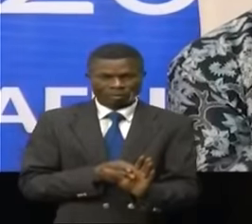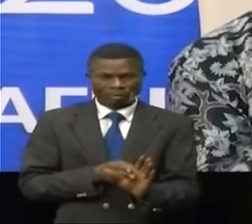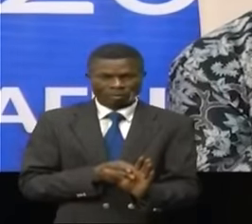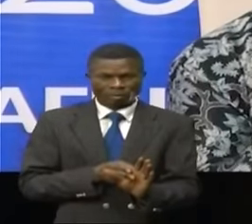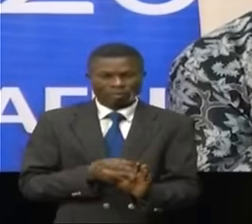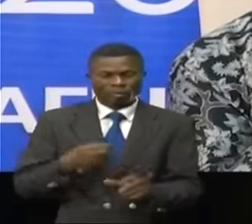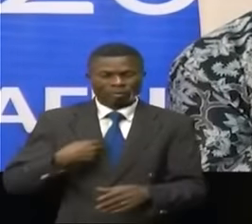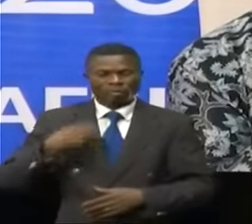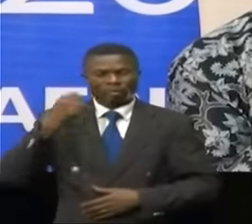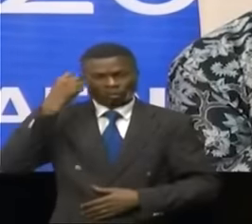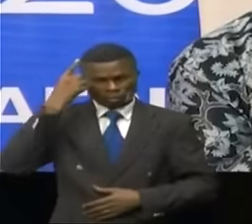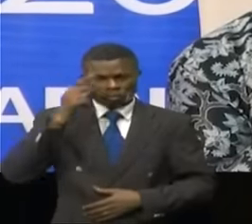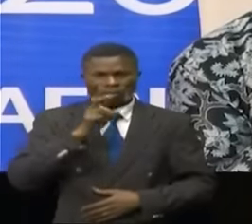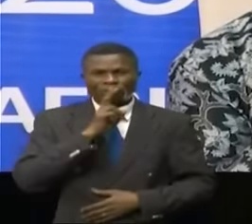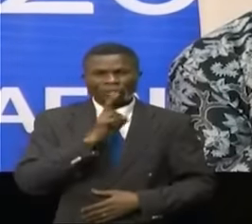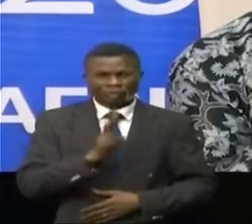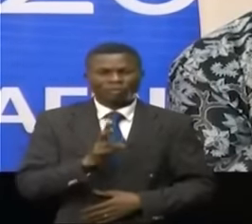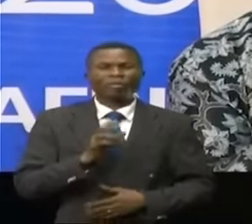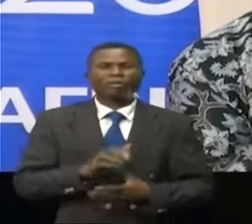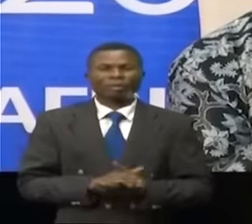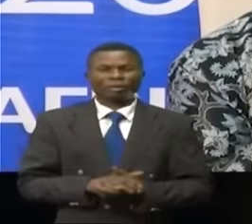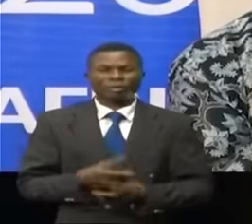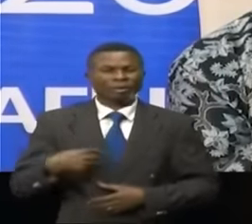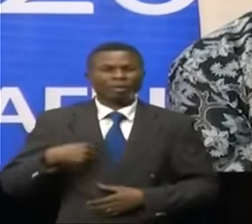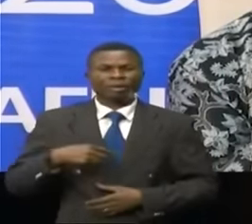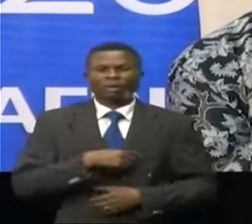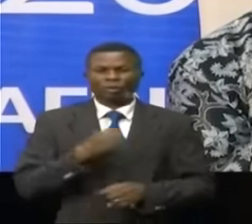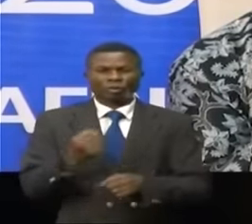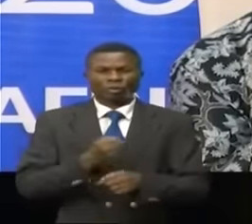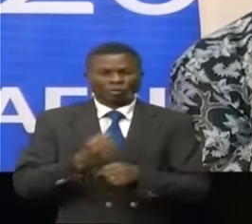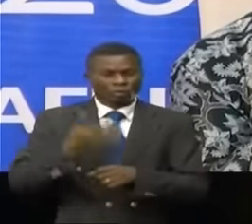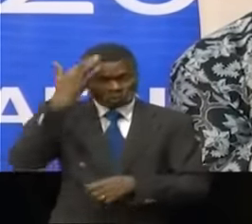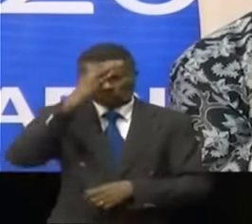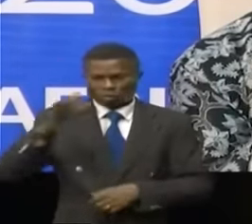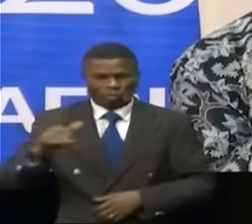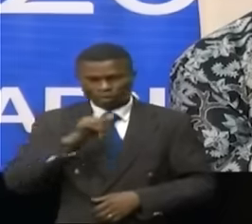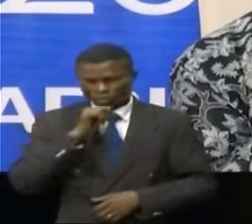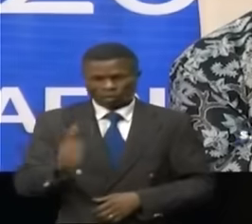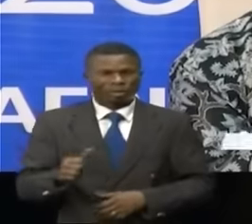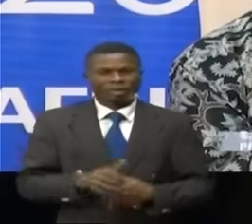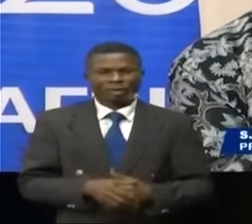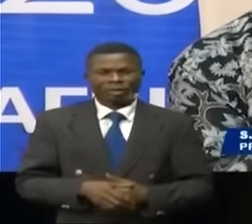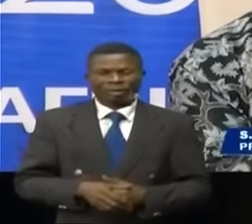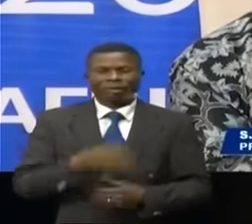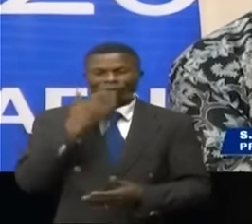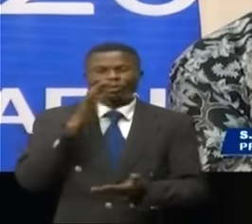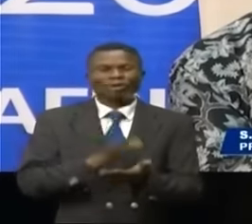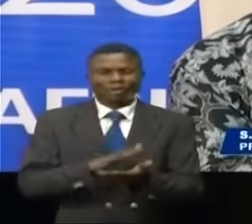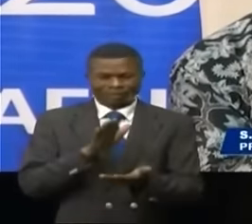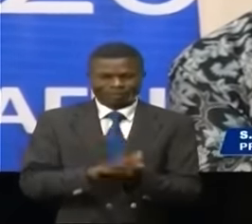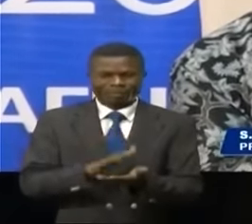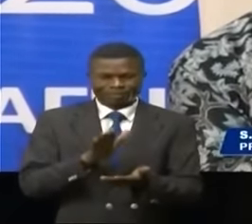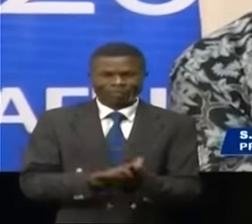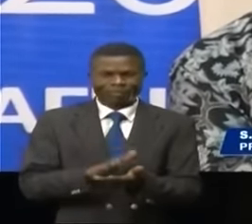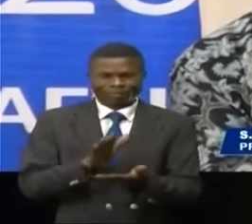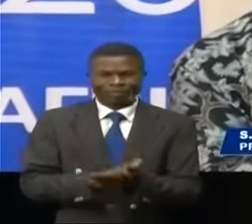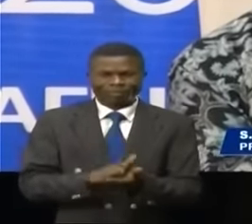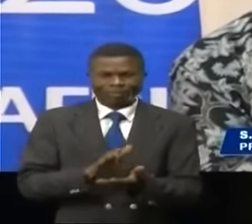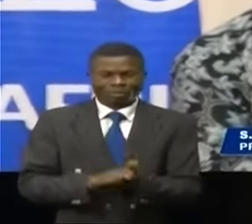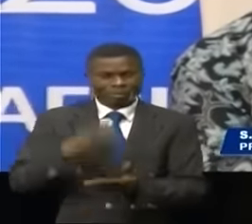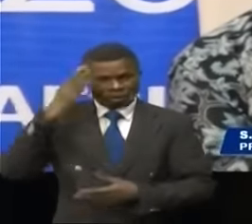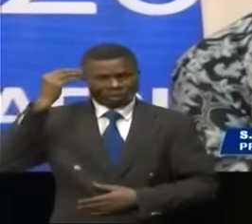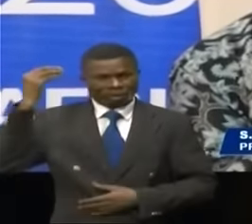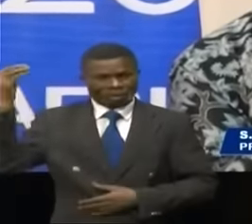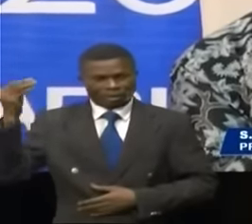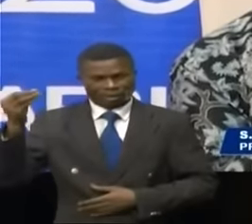j'ai compris vraiment que nous n'avons pas travaillé en vain et qu'il y a vraiment un espoir dans